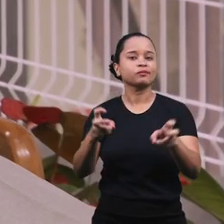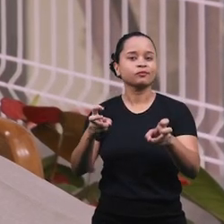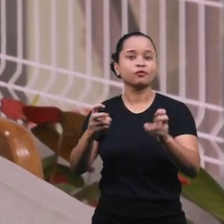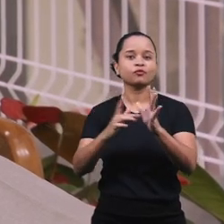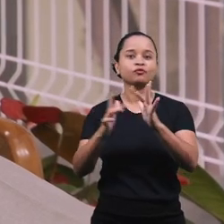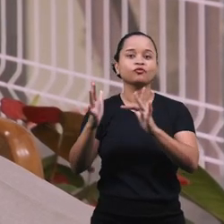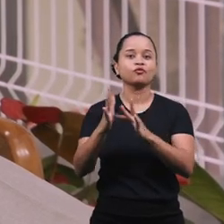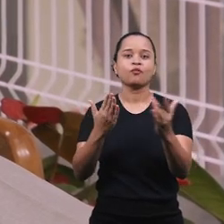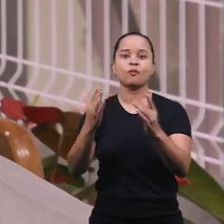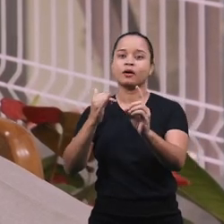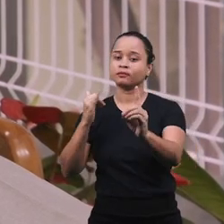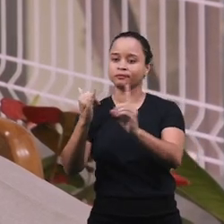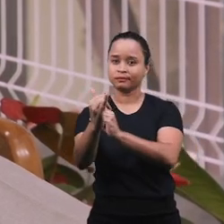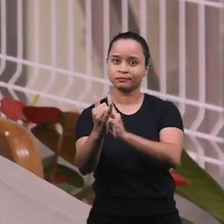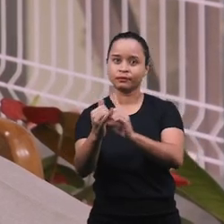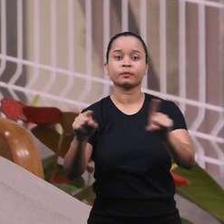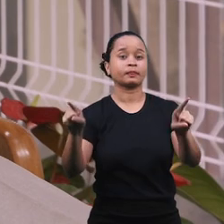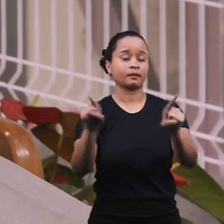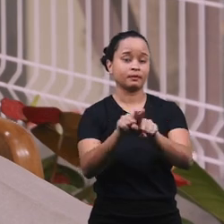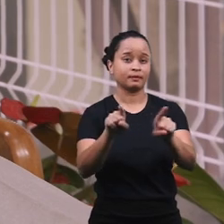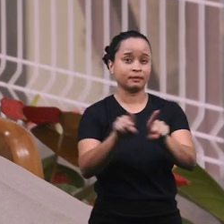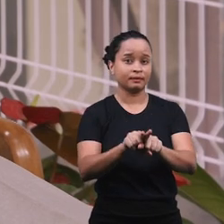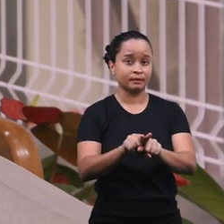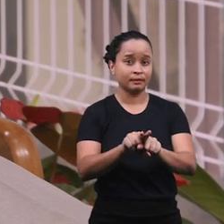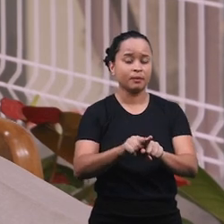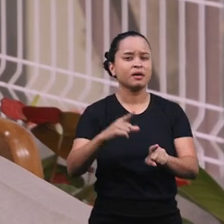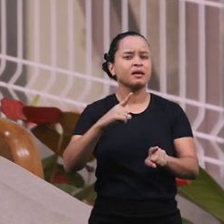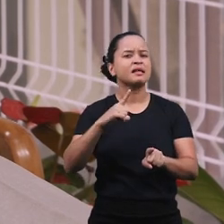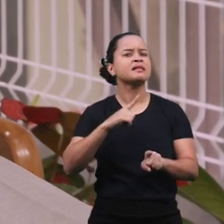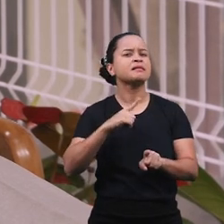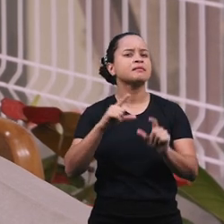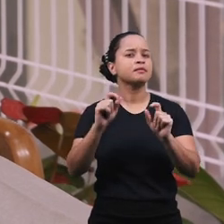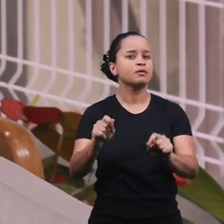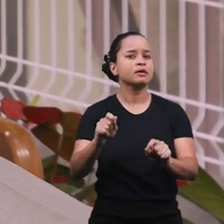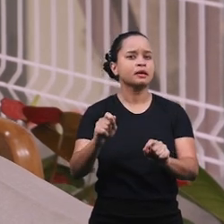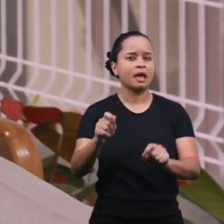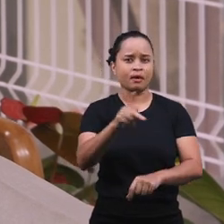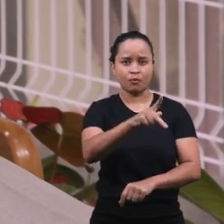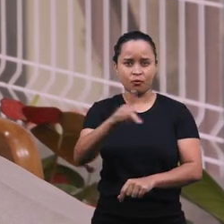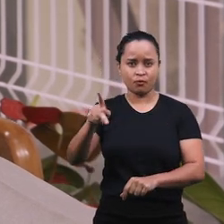Dans le tableau Parfaite Louange, la professeure Janine Zumak va